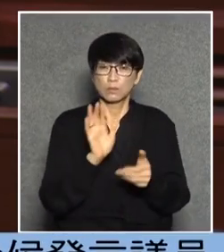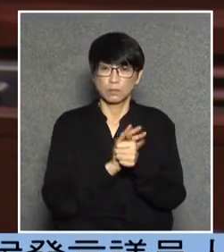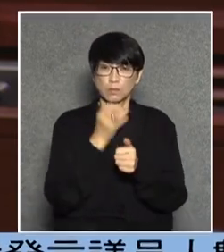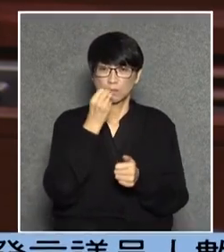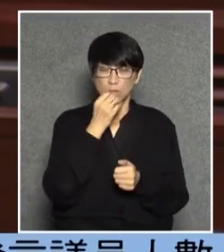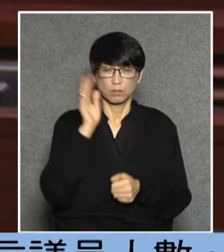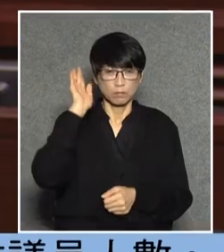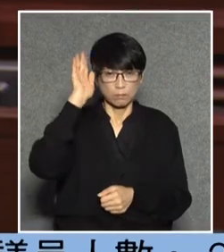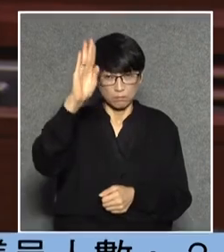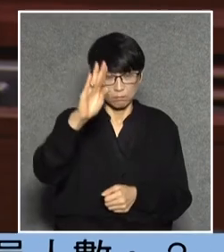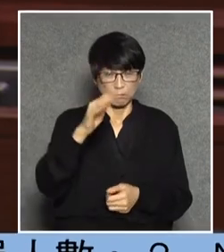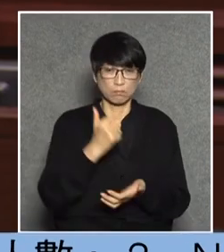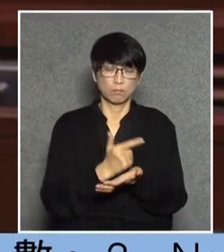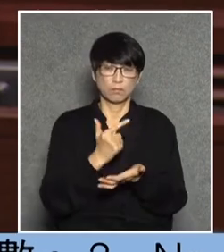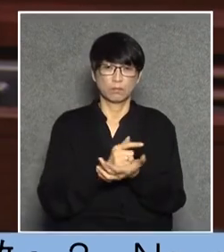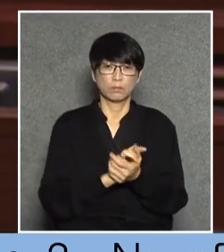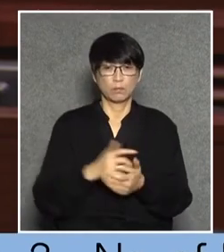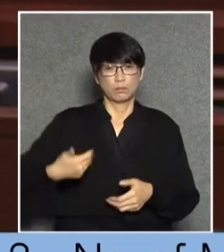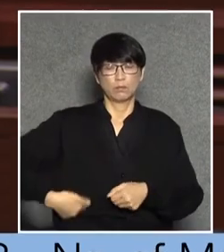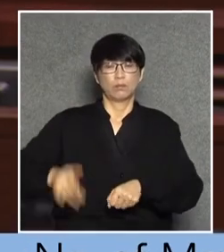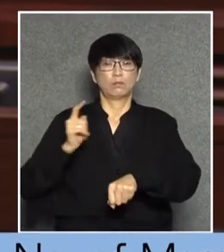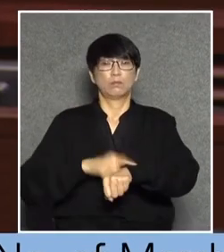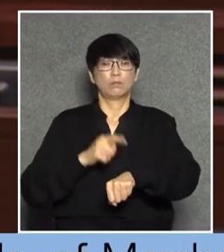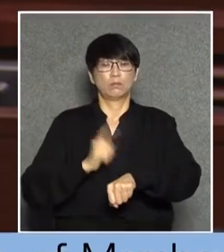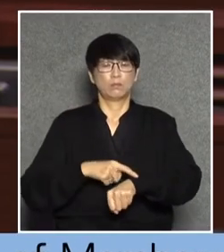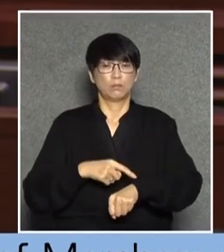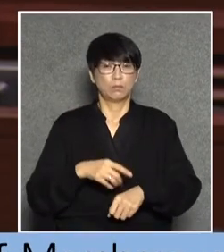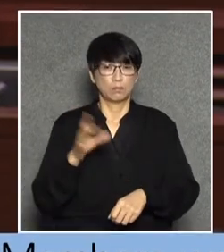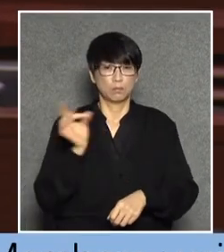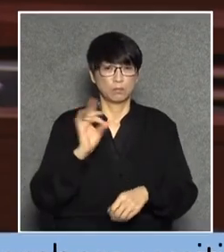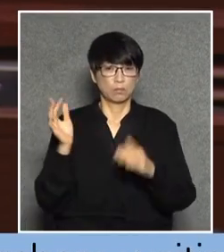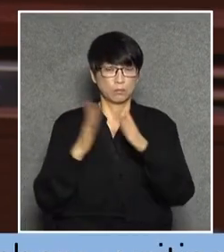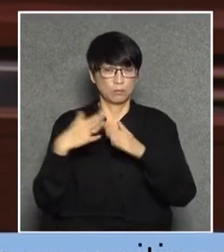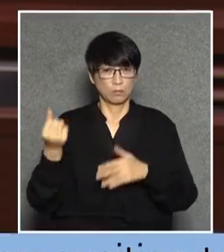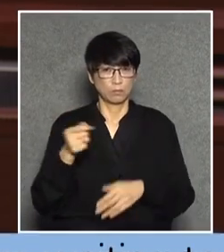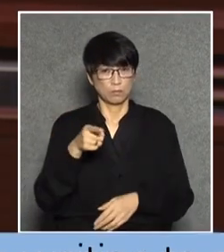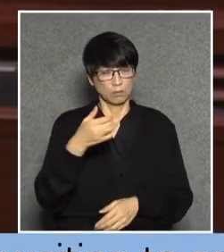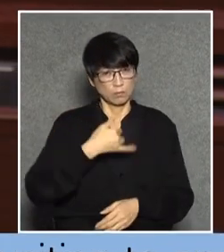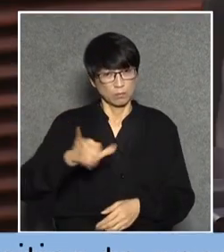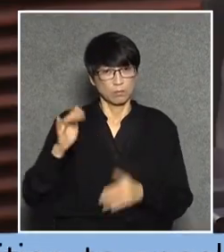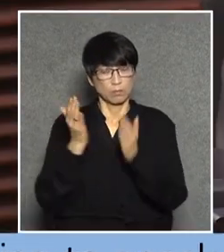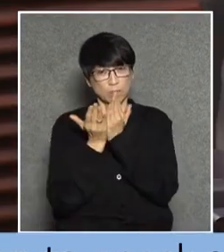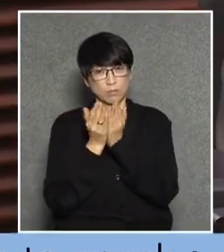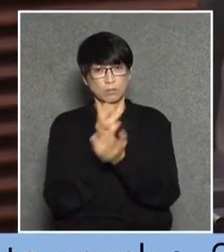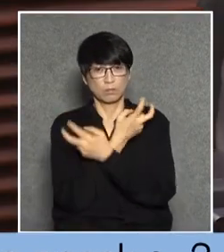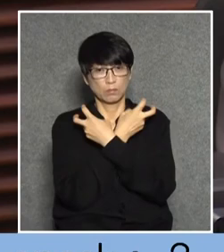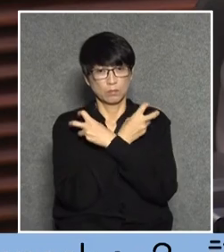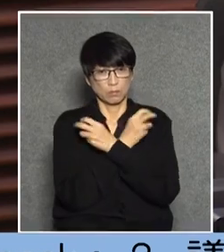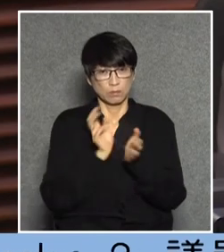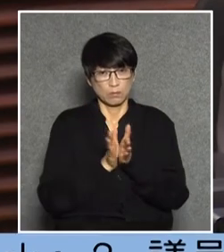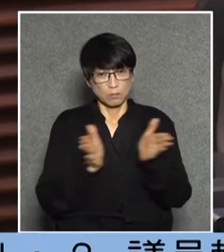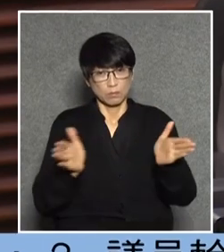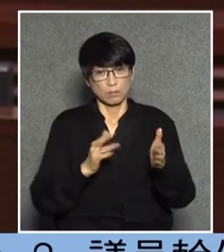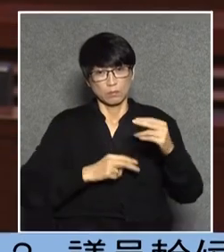來，嘥時間啦，張局長，你自己翻去睇下書。愛爾蘭仲可以擴展咩？